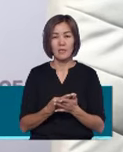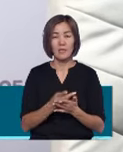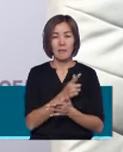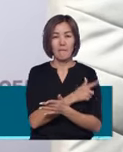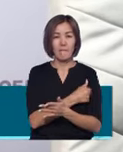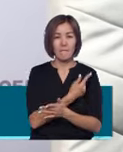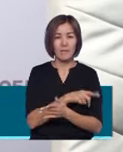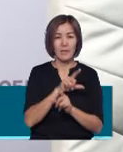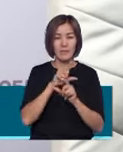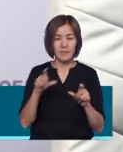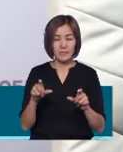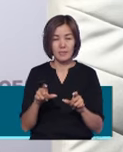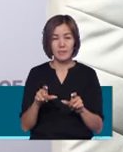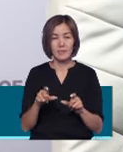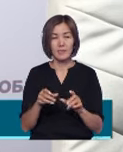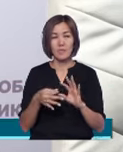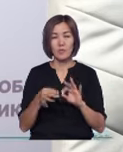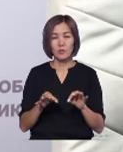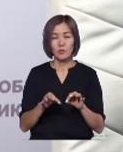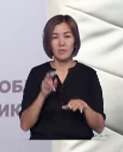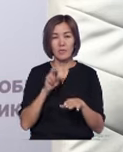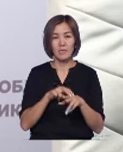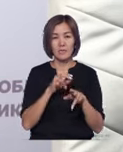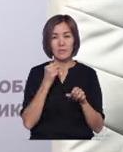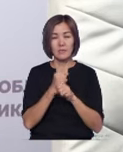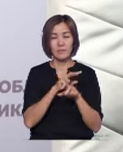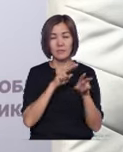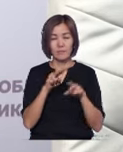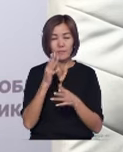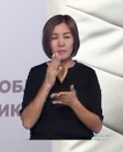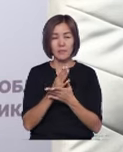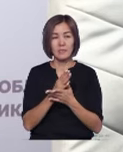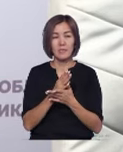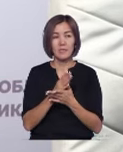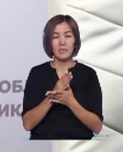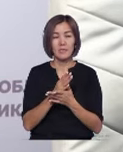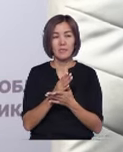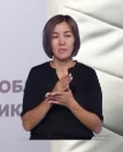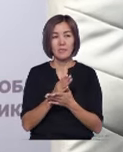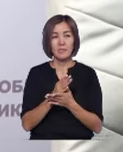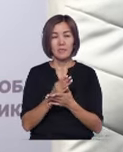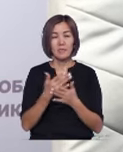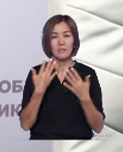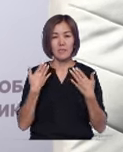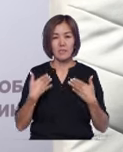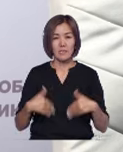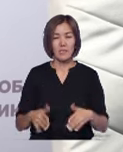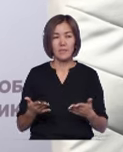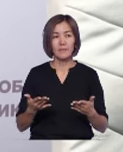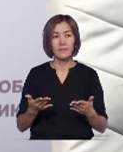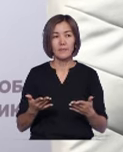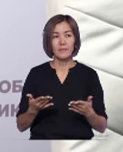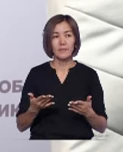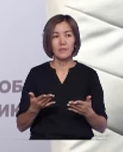больницах. У них четкая клиника сибирской язвы. На теле, предплечьях,